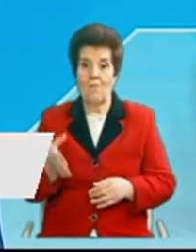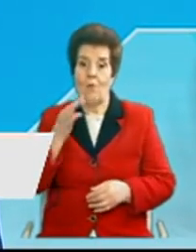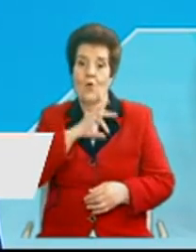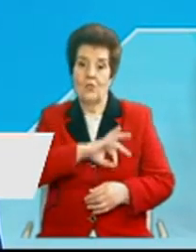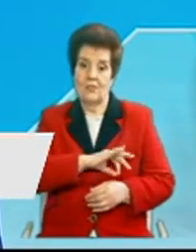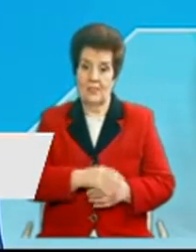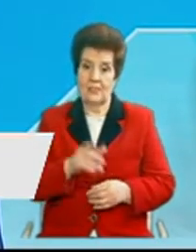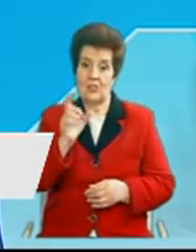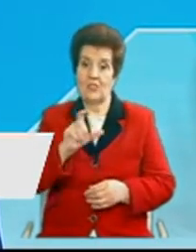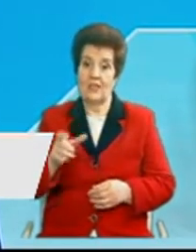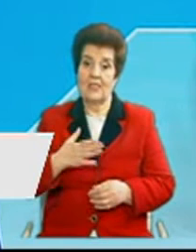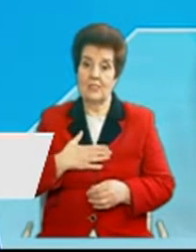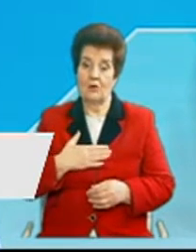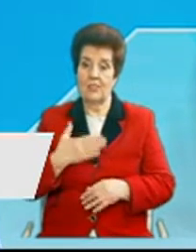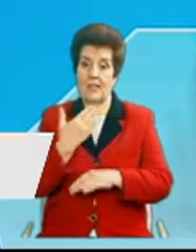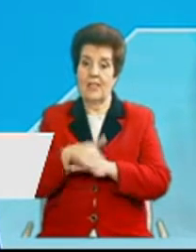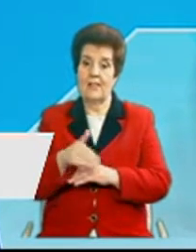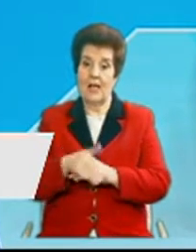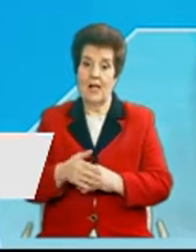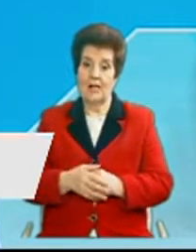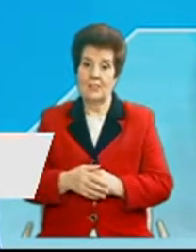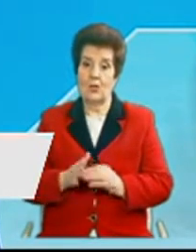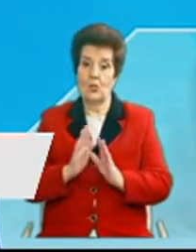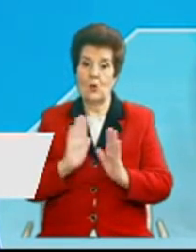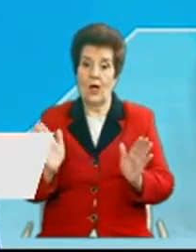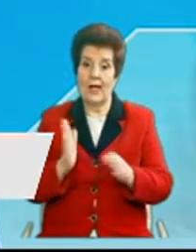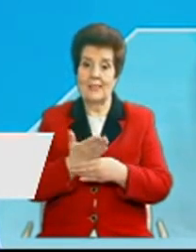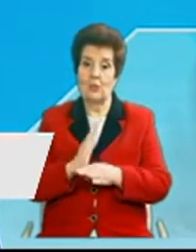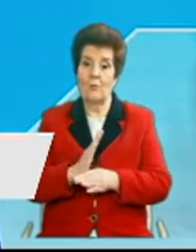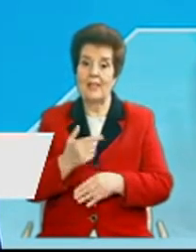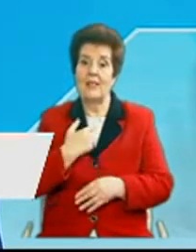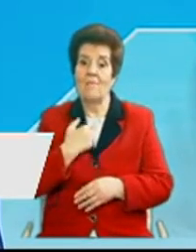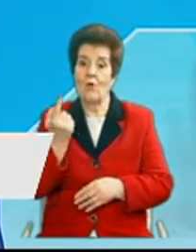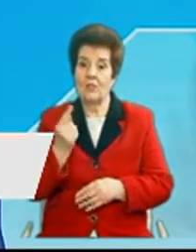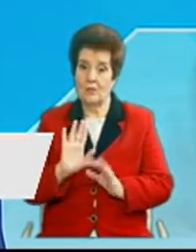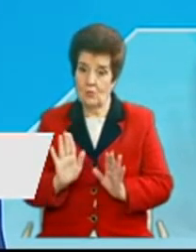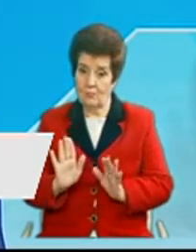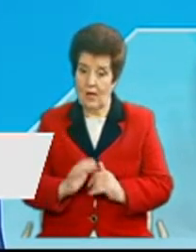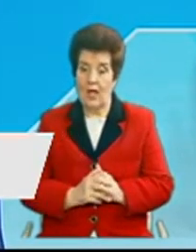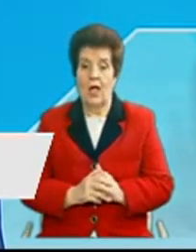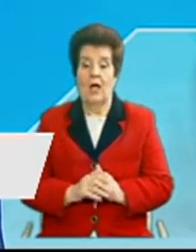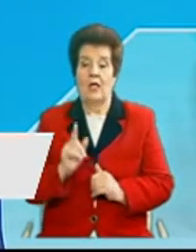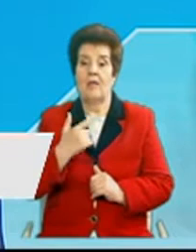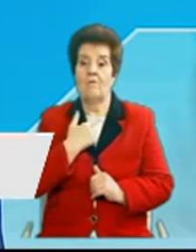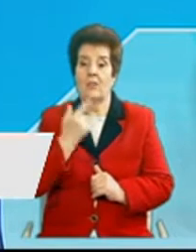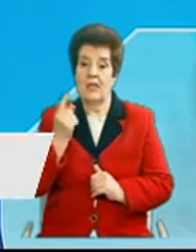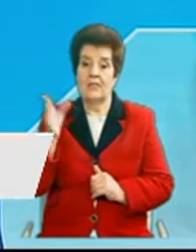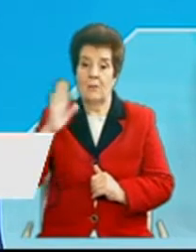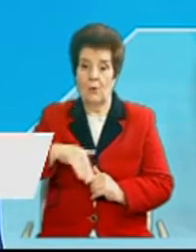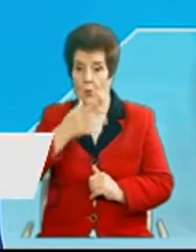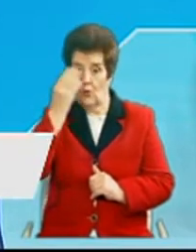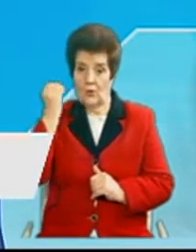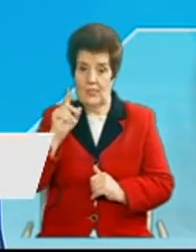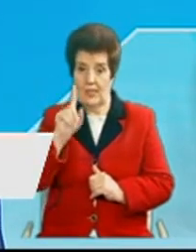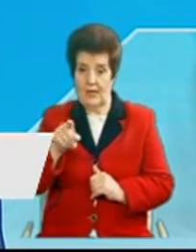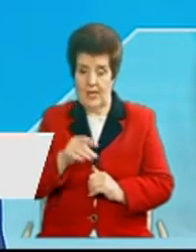folosesc cetățenii noștri din diaspora doar ca un instrument de vot. Le cer votul, îi votează, iar mai apoi uită de